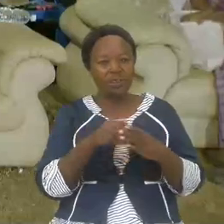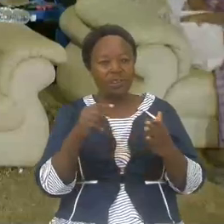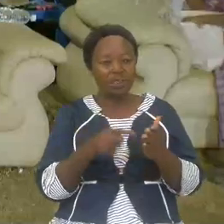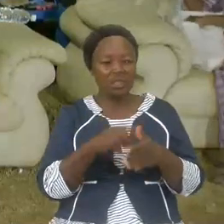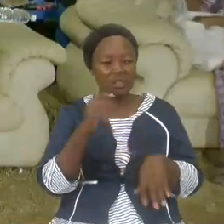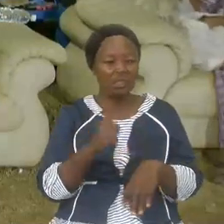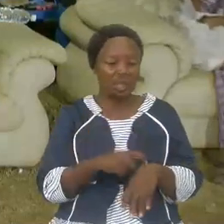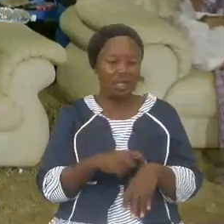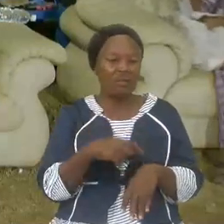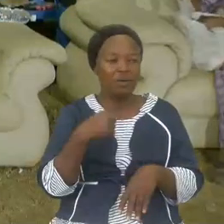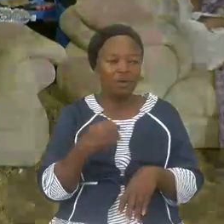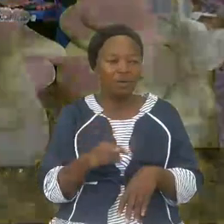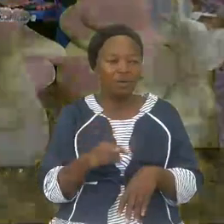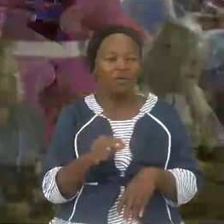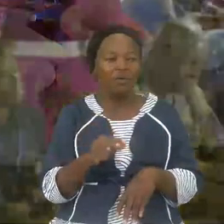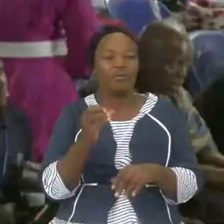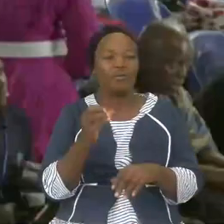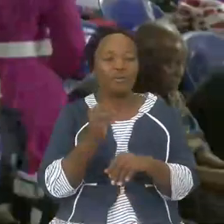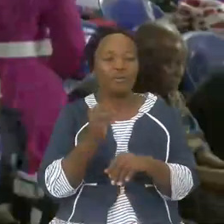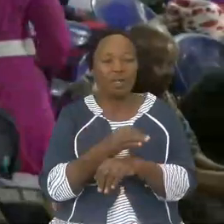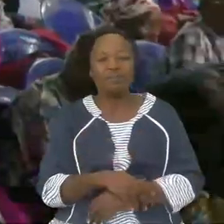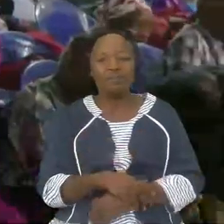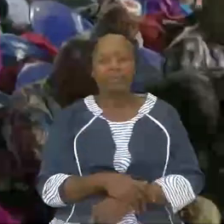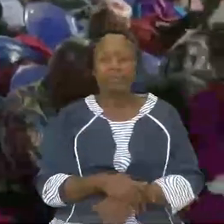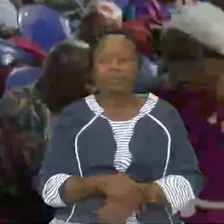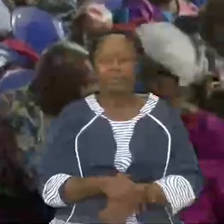conseillers viendront prendre votre nom.